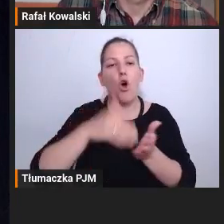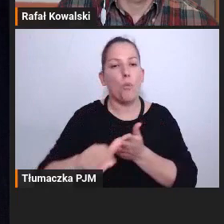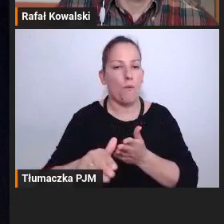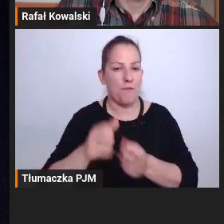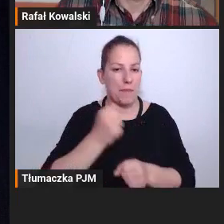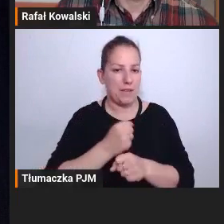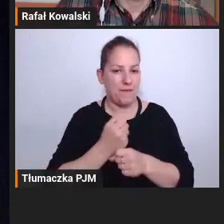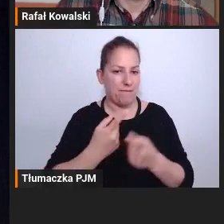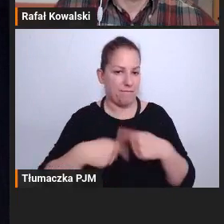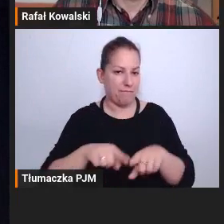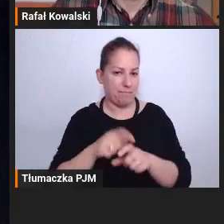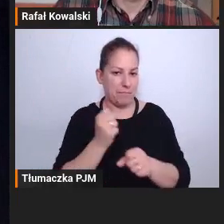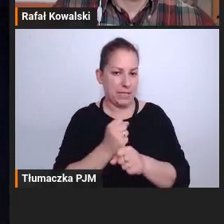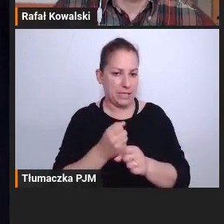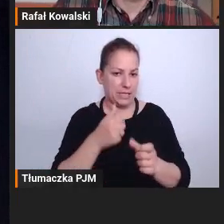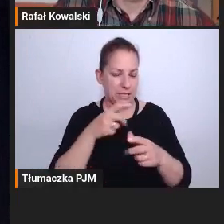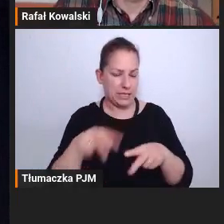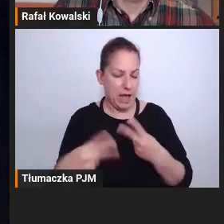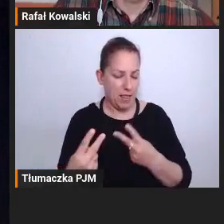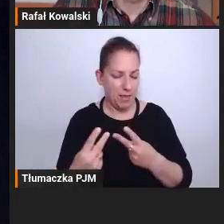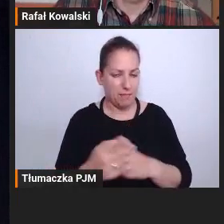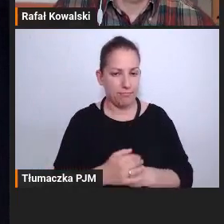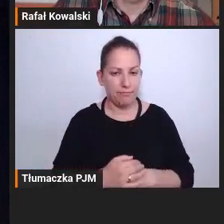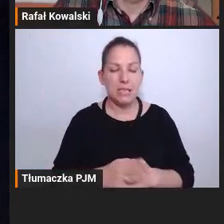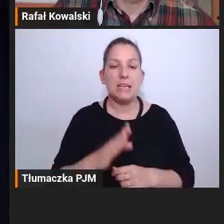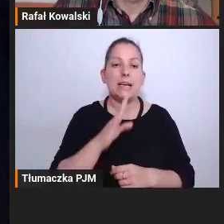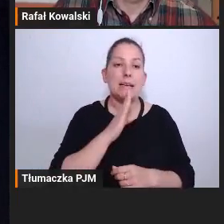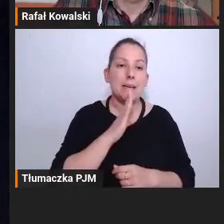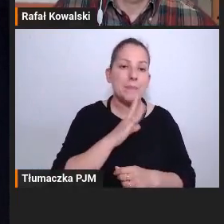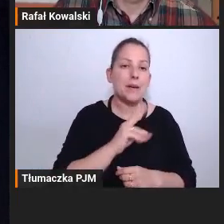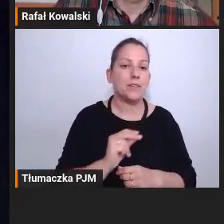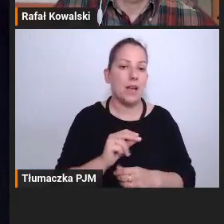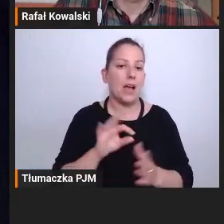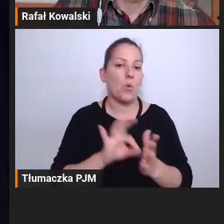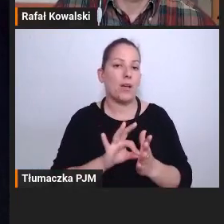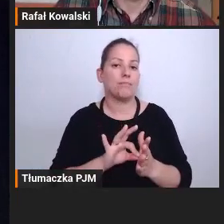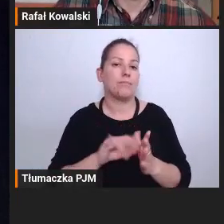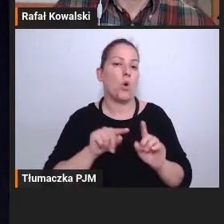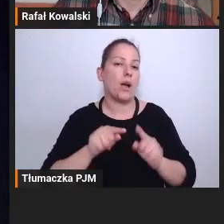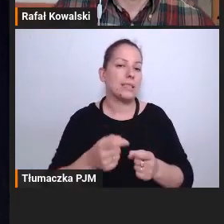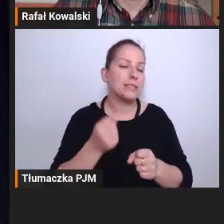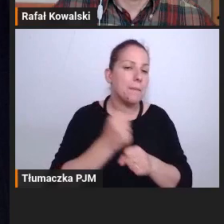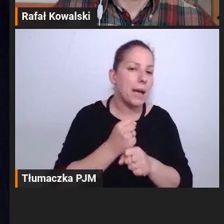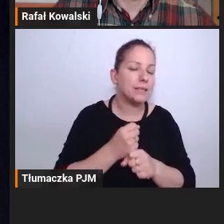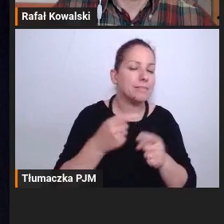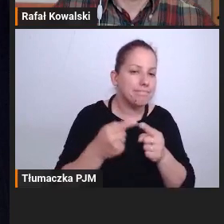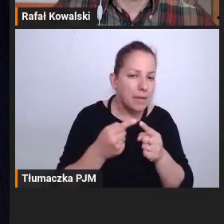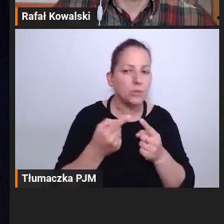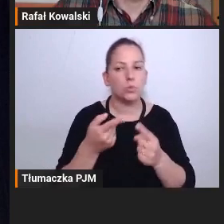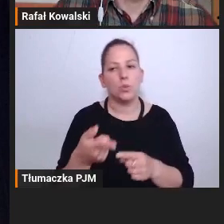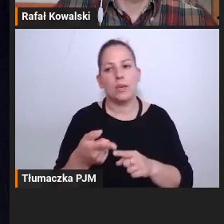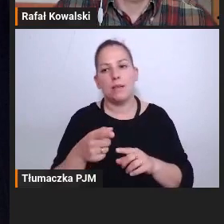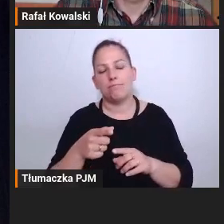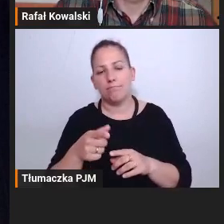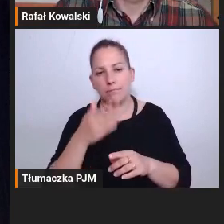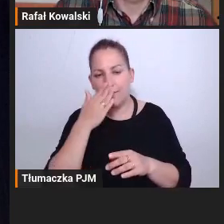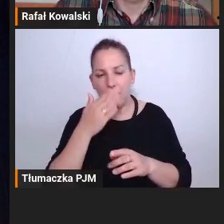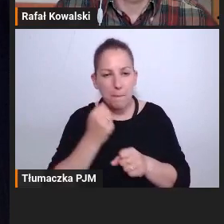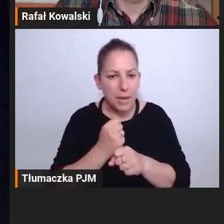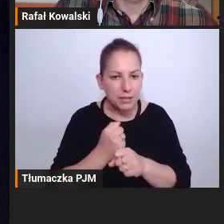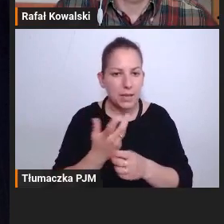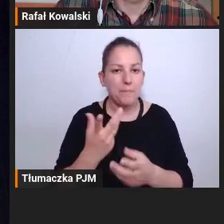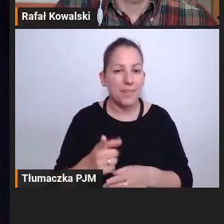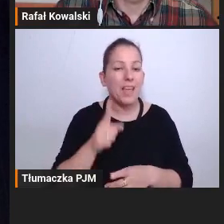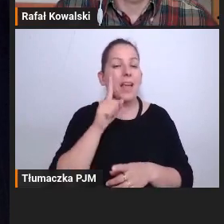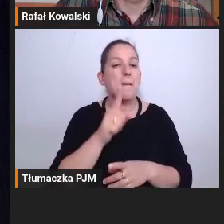pracownikowi wykonywania pracy zdalnej. Chyba że przemawia za tym organizacja pracy lub rodzaj pracy. Zauważcie, że tutaj mamy powiedziane,